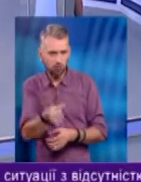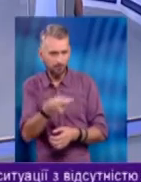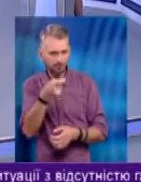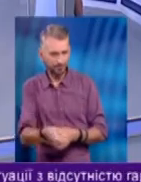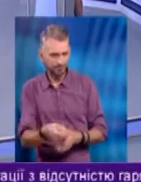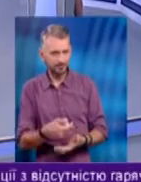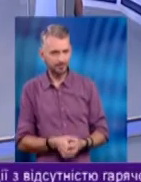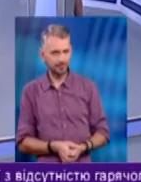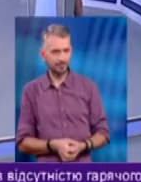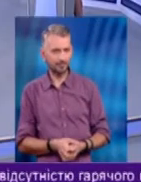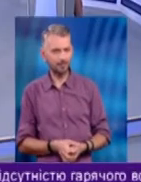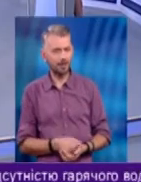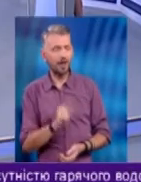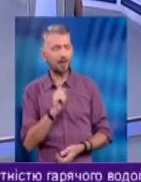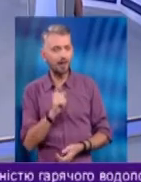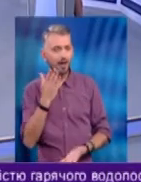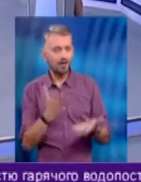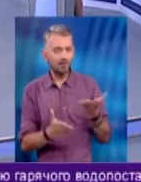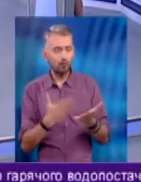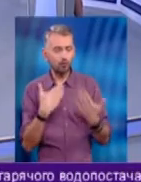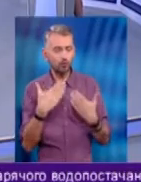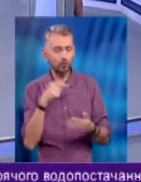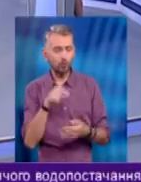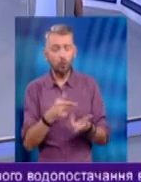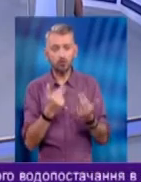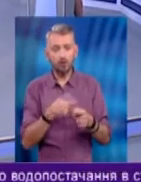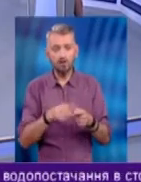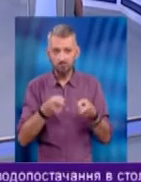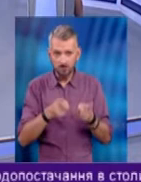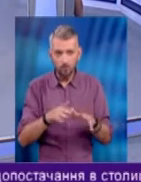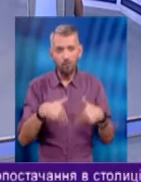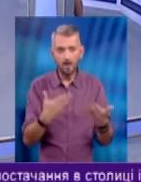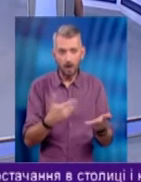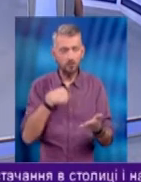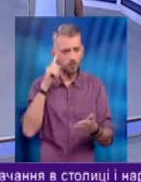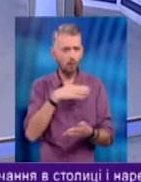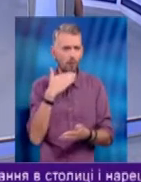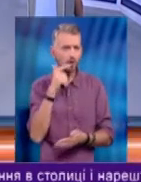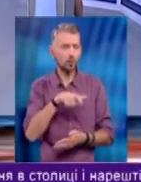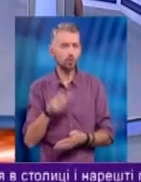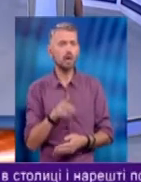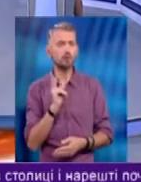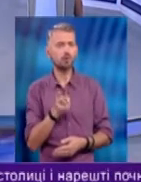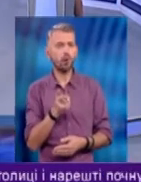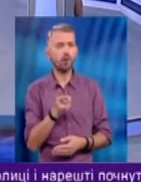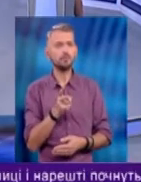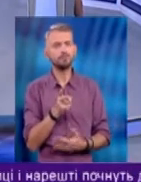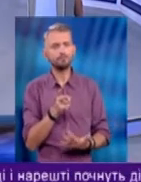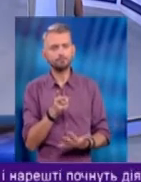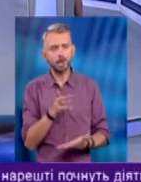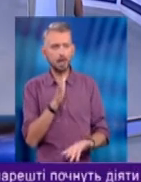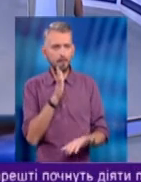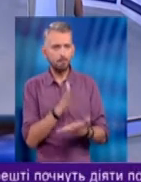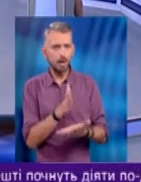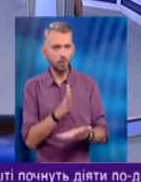Але якщо от стосовно цього, то так, це дійсно варіант. Я знаю дуже багато людей, які ну,